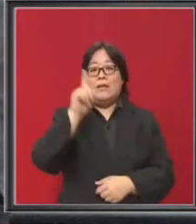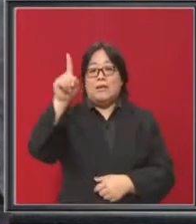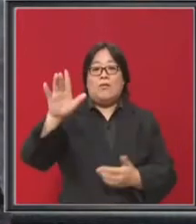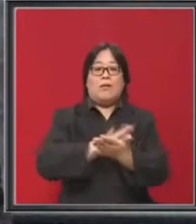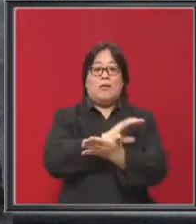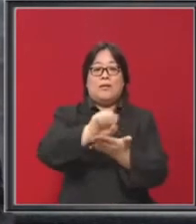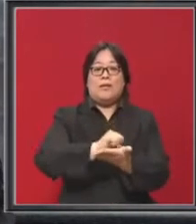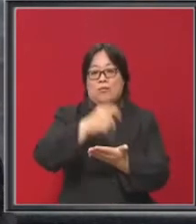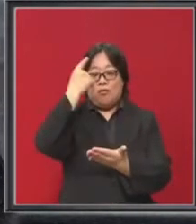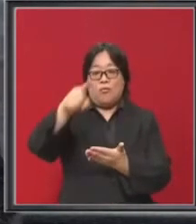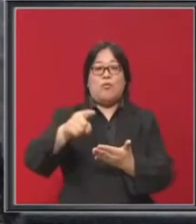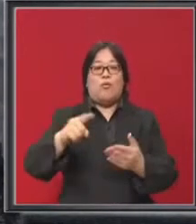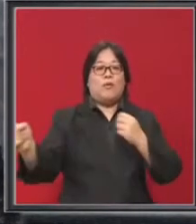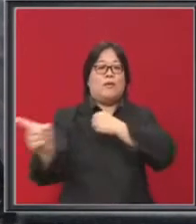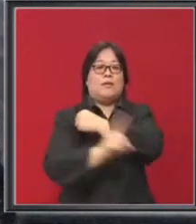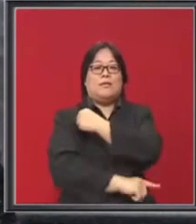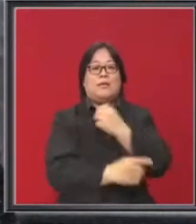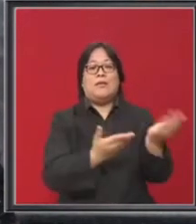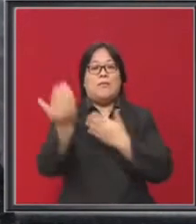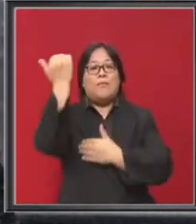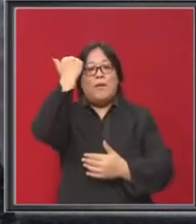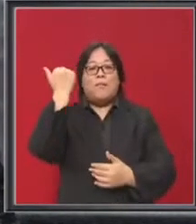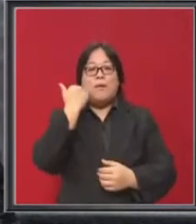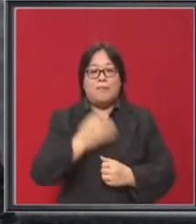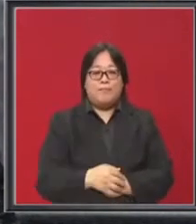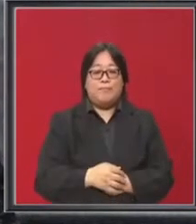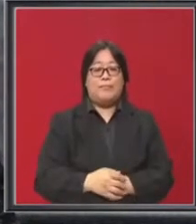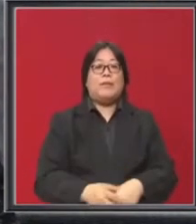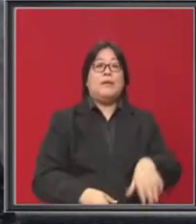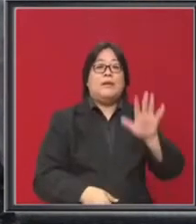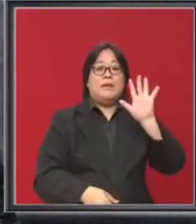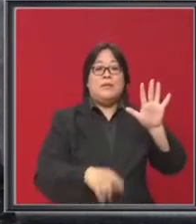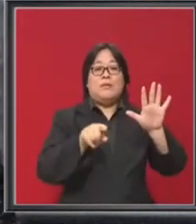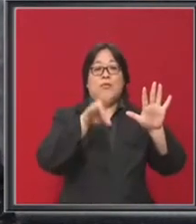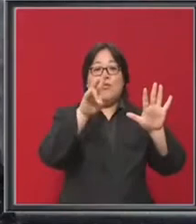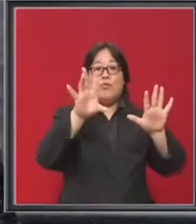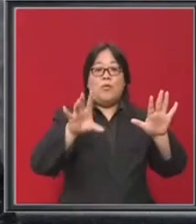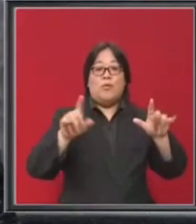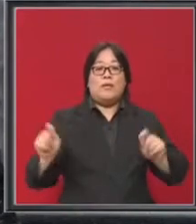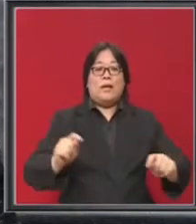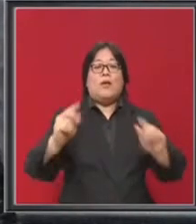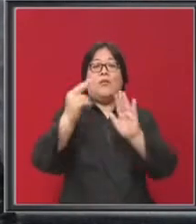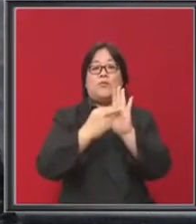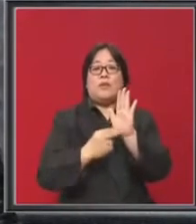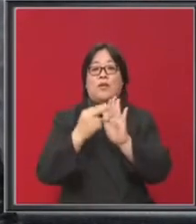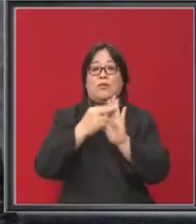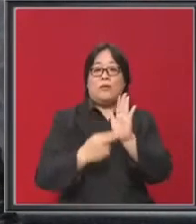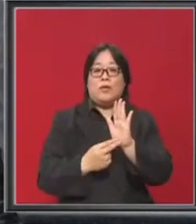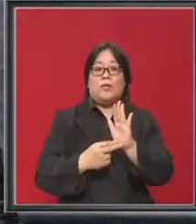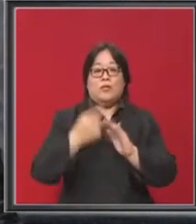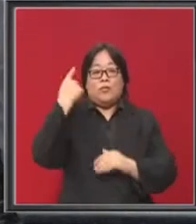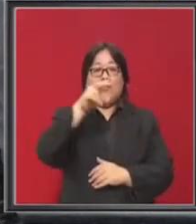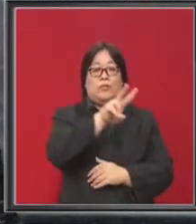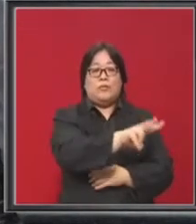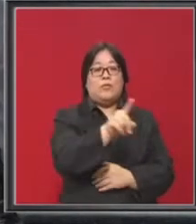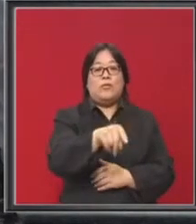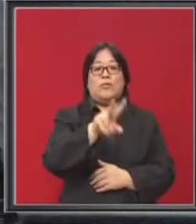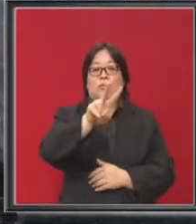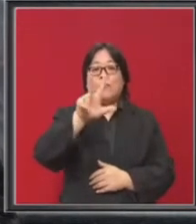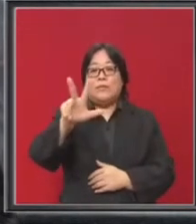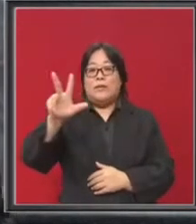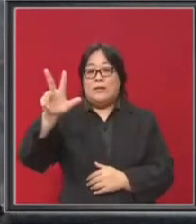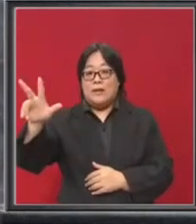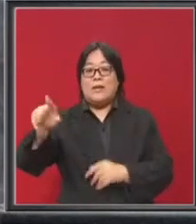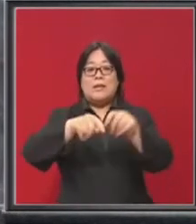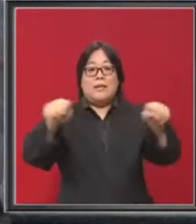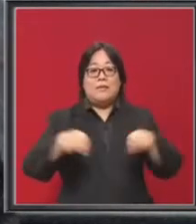kertas catatan untuk tindakan pendawan manakah 5700 tindakan undang-undang kata 2323